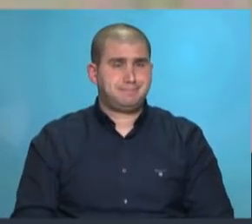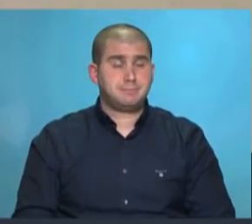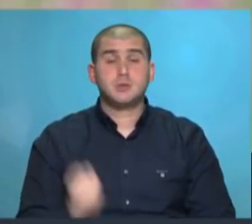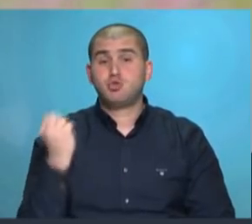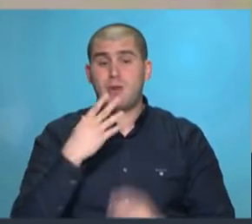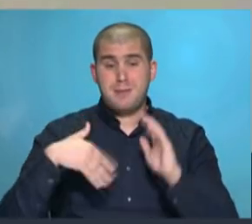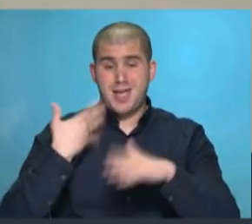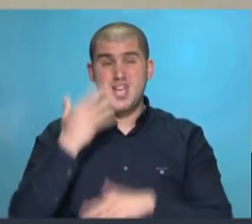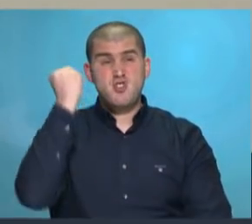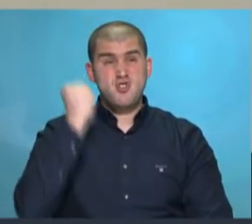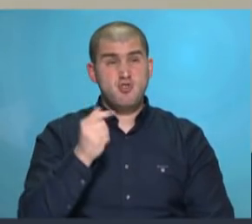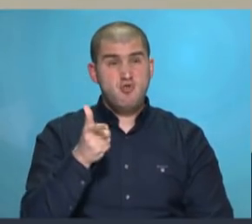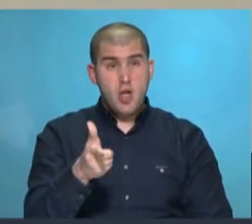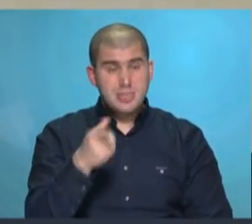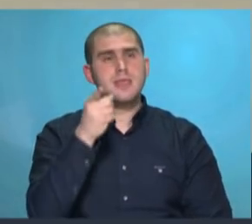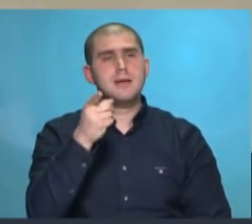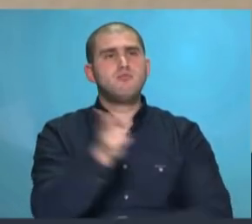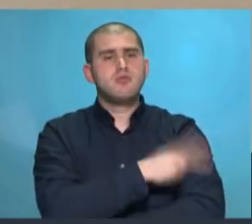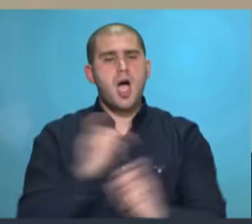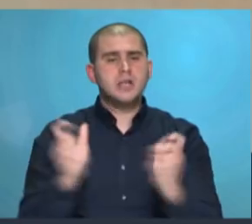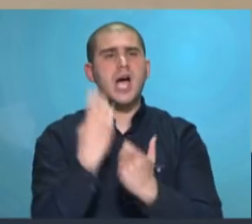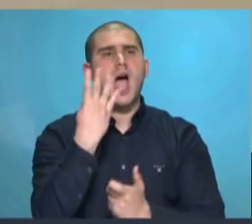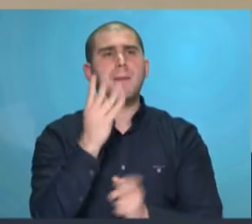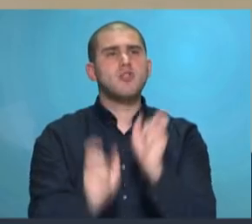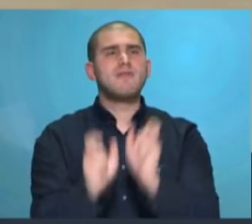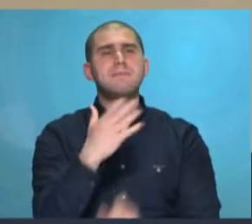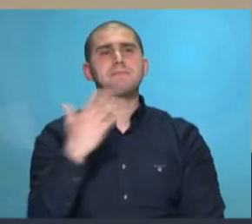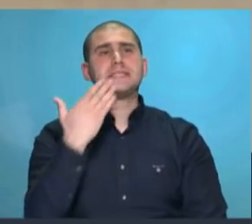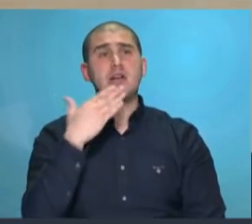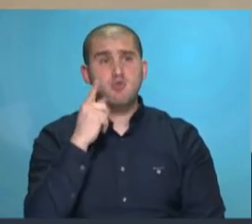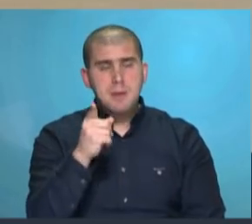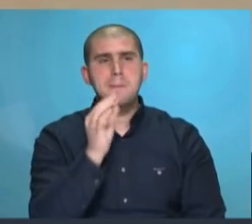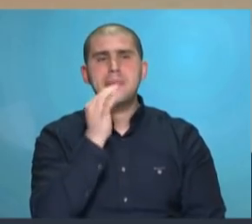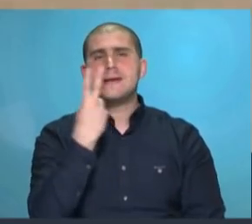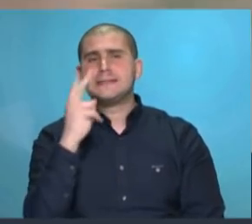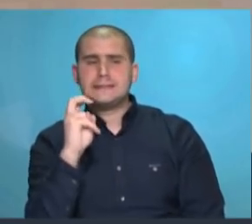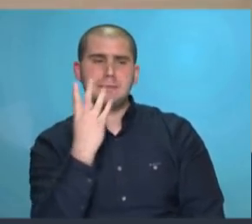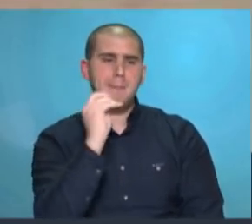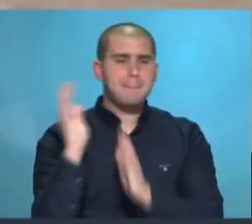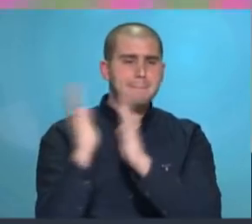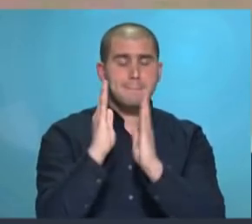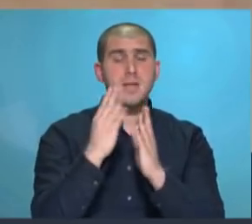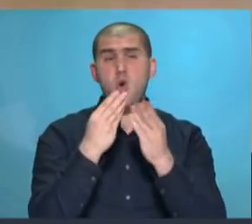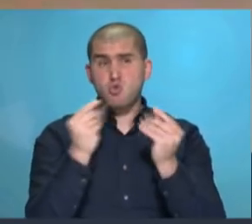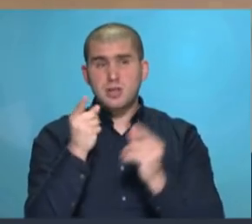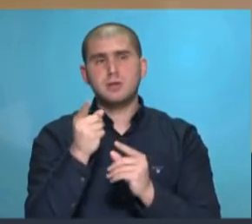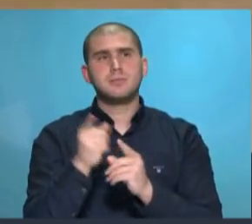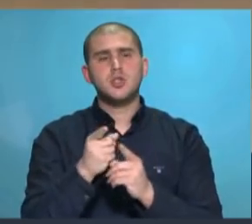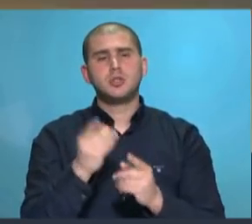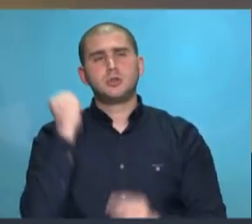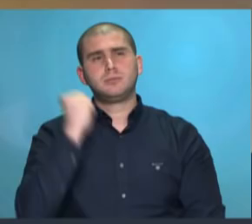השוד האכזרי, המשטרה עצרה ארבעה תושבים ממזרח ירושלים, בני 20 עד 40, בחשד ששדדו את